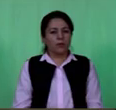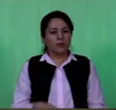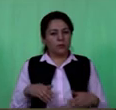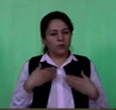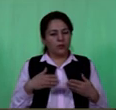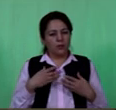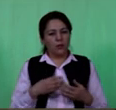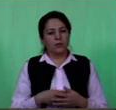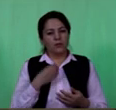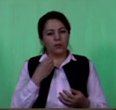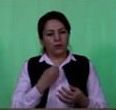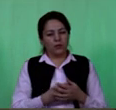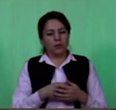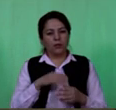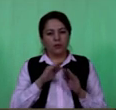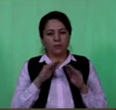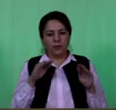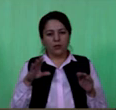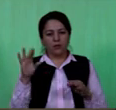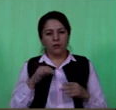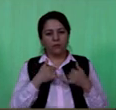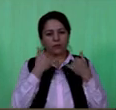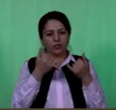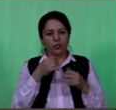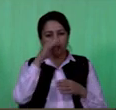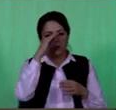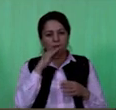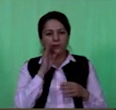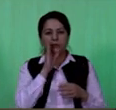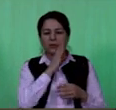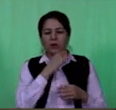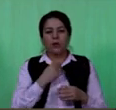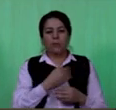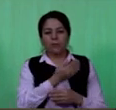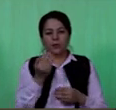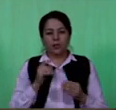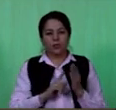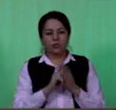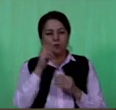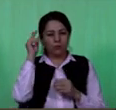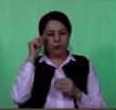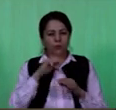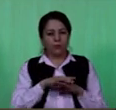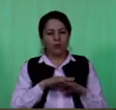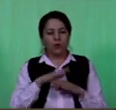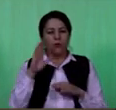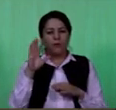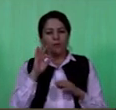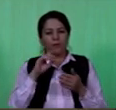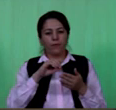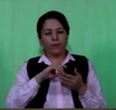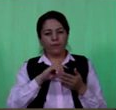здравствуйте дорогие ребята и уважаемые родители мы начинаем урок математики во 2